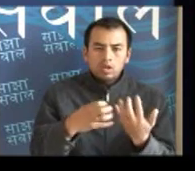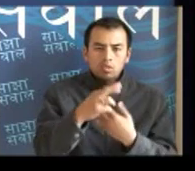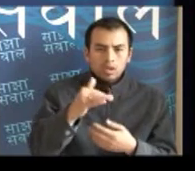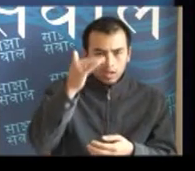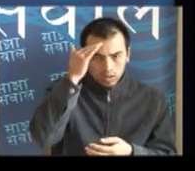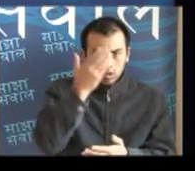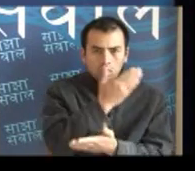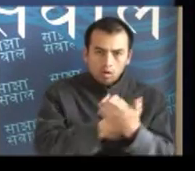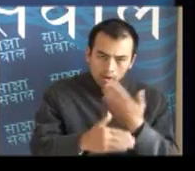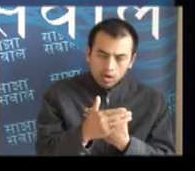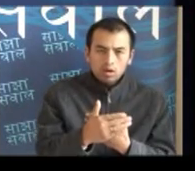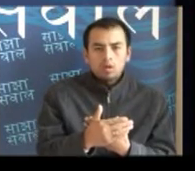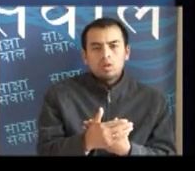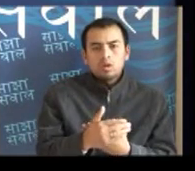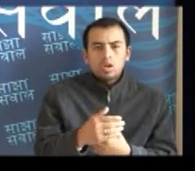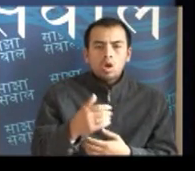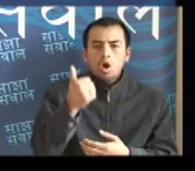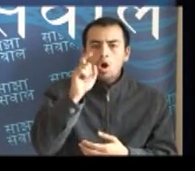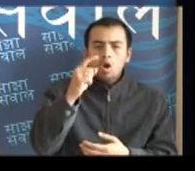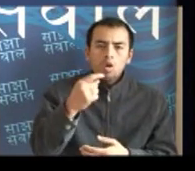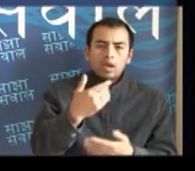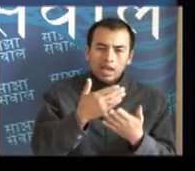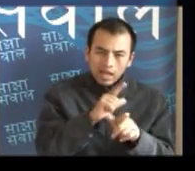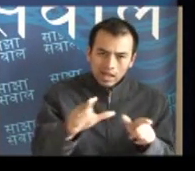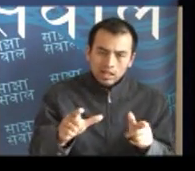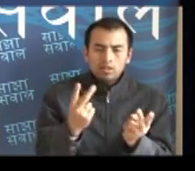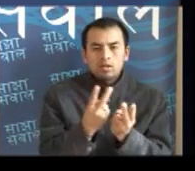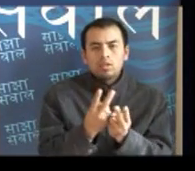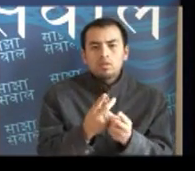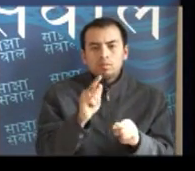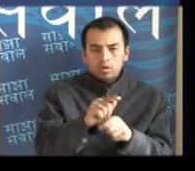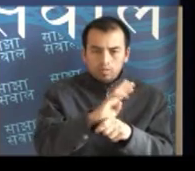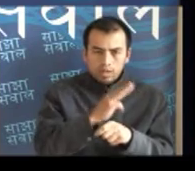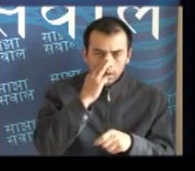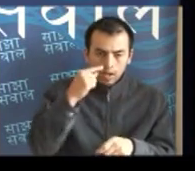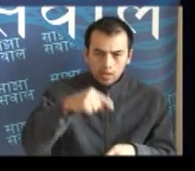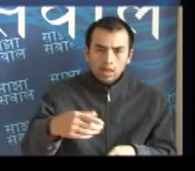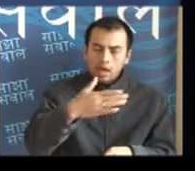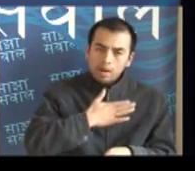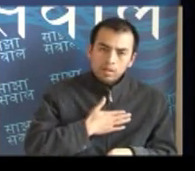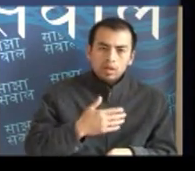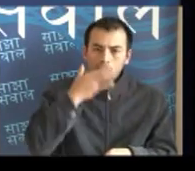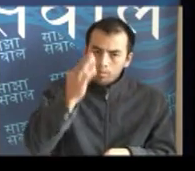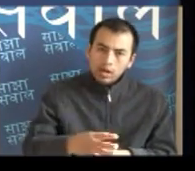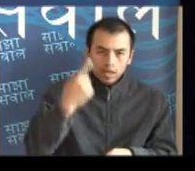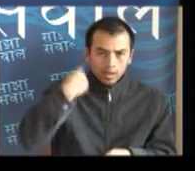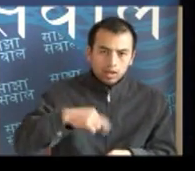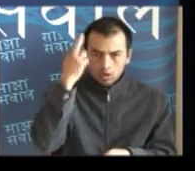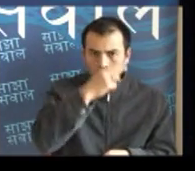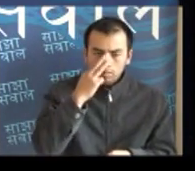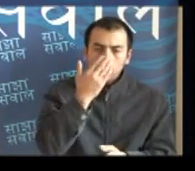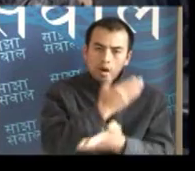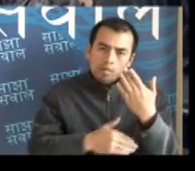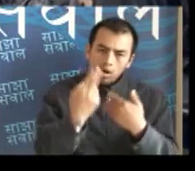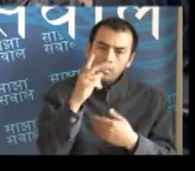झन्डै अपाङ्ग, अङ्गघात र विकलाङ्ग जस्तो बनेको बेलामा आज हामी साँच्चै शारीरिक रूपले अपाङ्ग